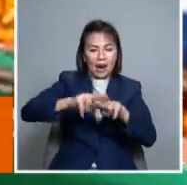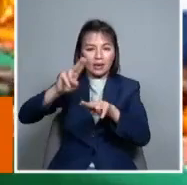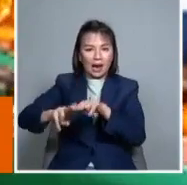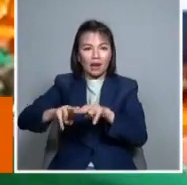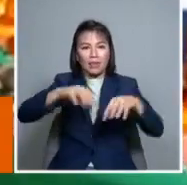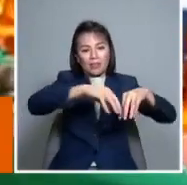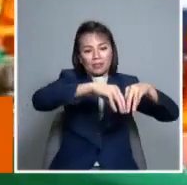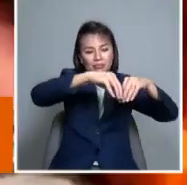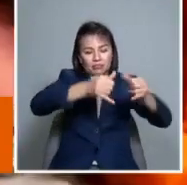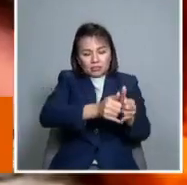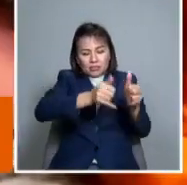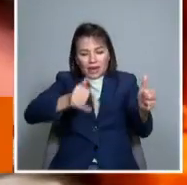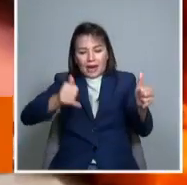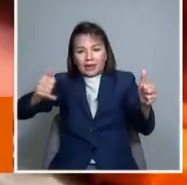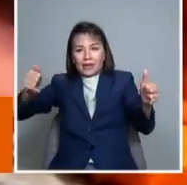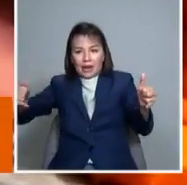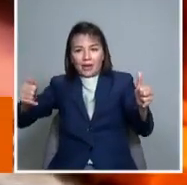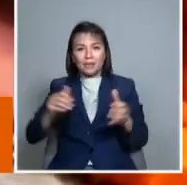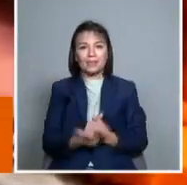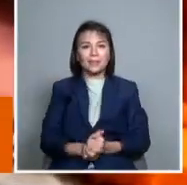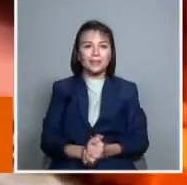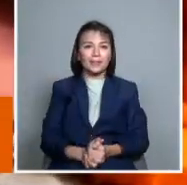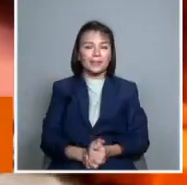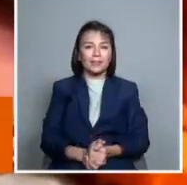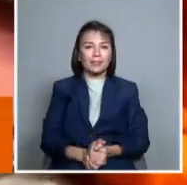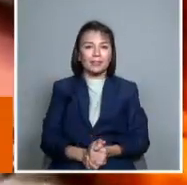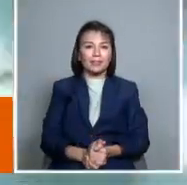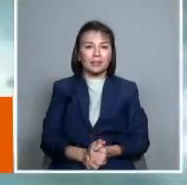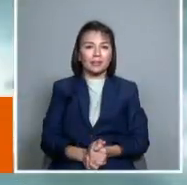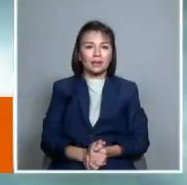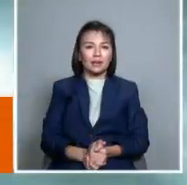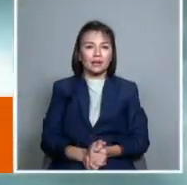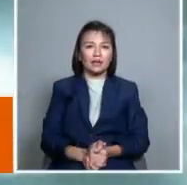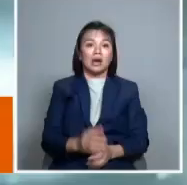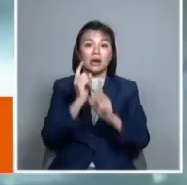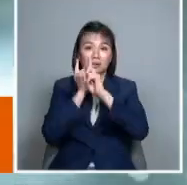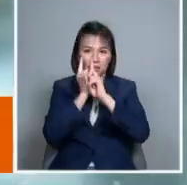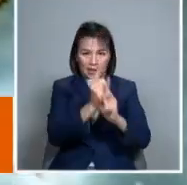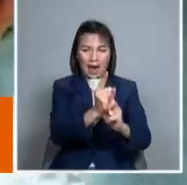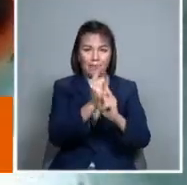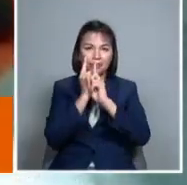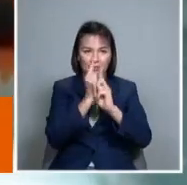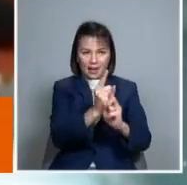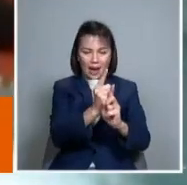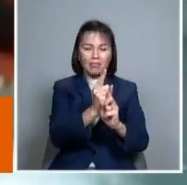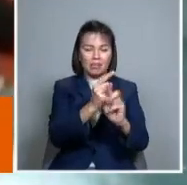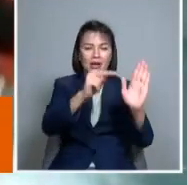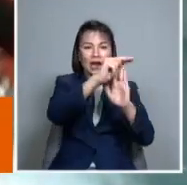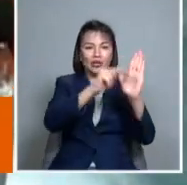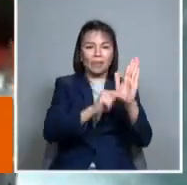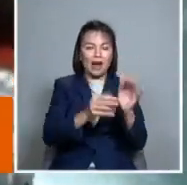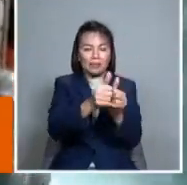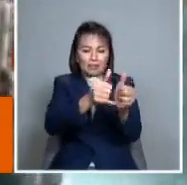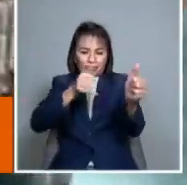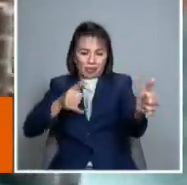คือนั่งกันก็จะเห็นได้เลยว่าคนนั่งแบบต่างๆนะก็เป็นการปฏิบัติตามนโยบายโซเชียล distancingนั่นเองนะ